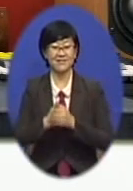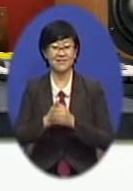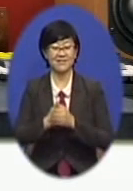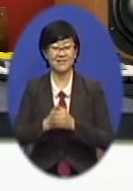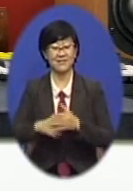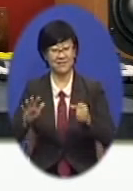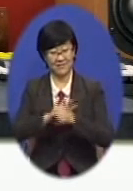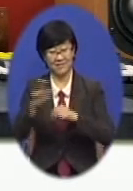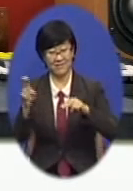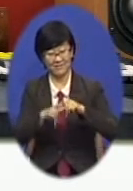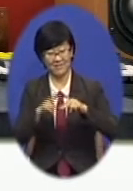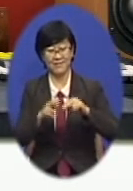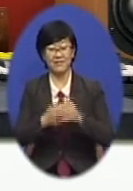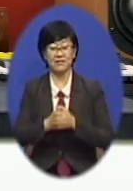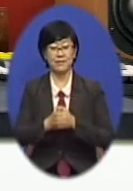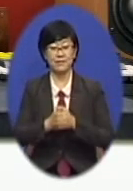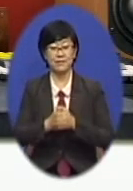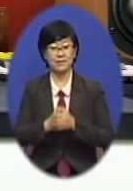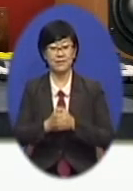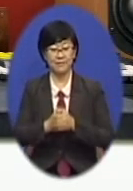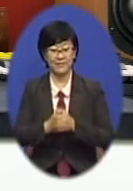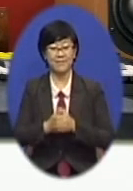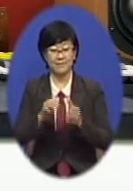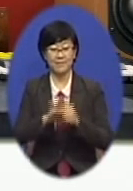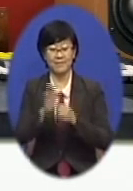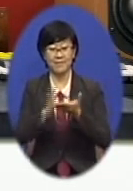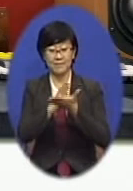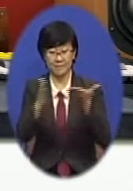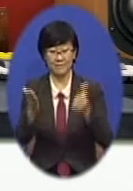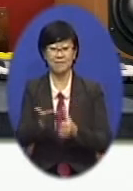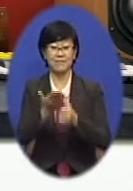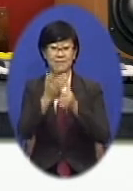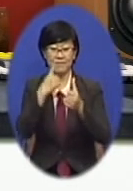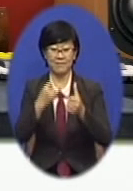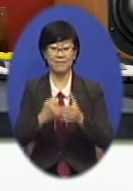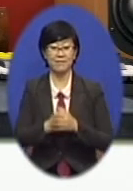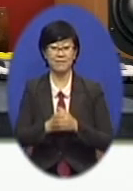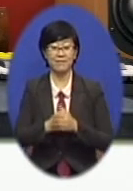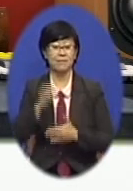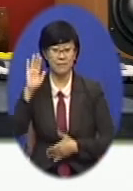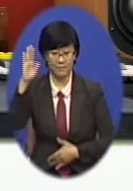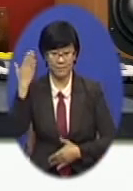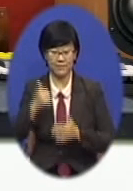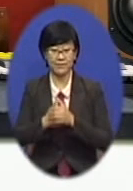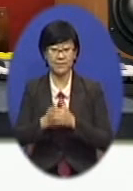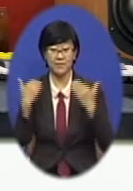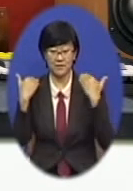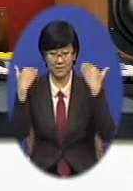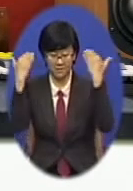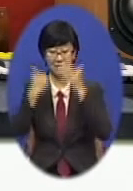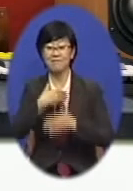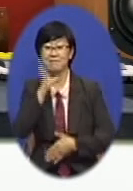휘철이로 7남매에게 아주 이렇게 사랑을 베풀었던 어머니. 정말 요즘에 어르신들